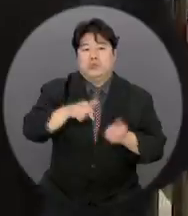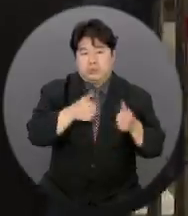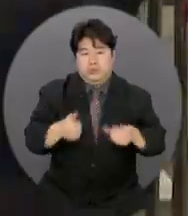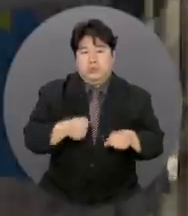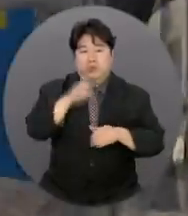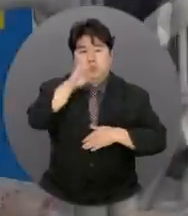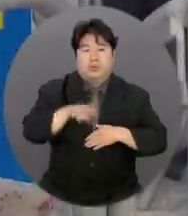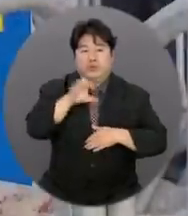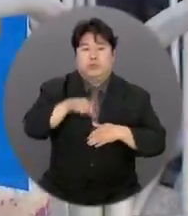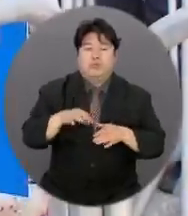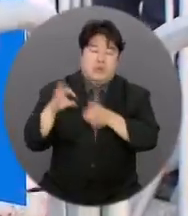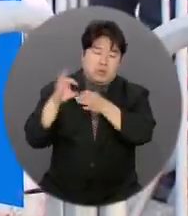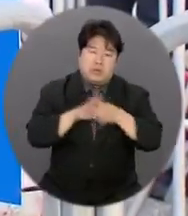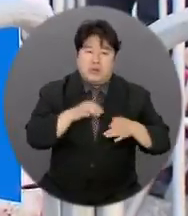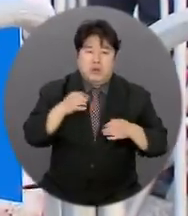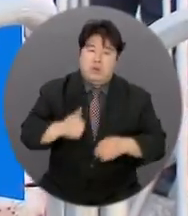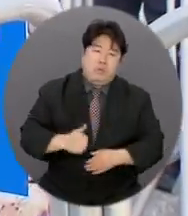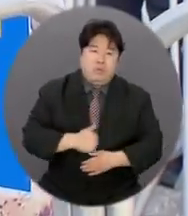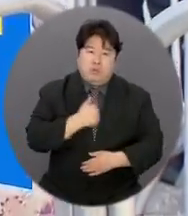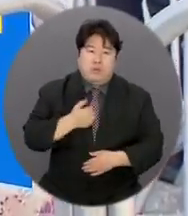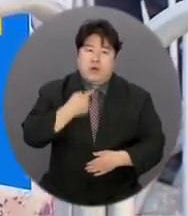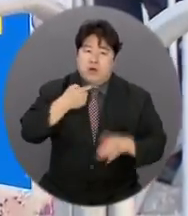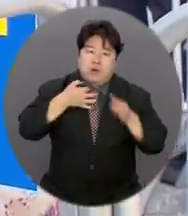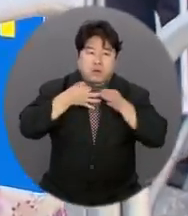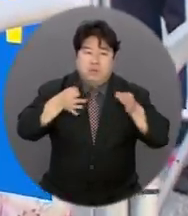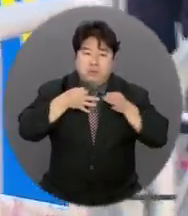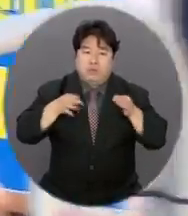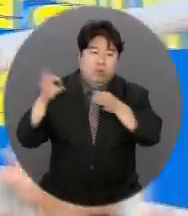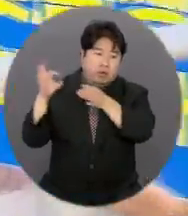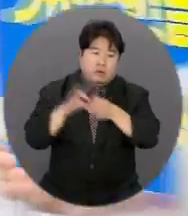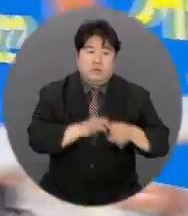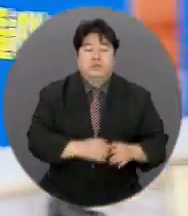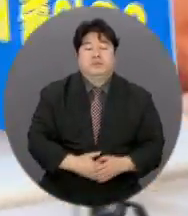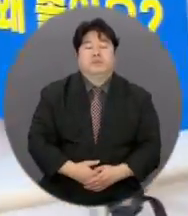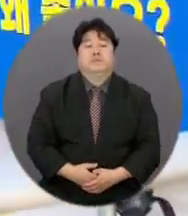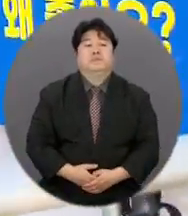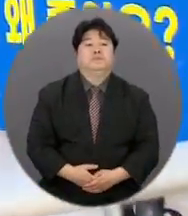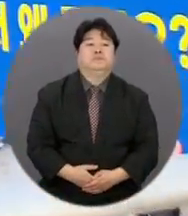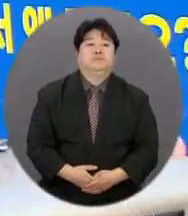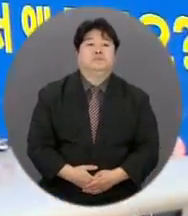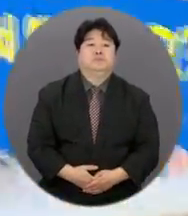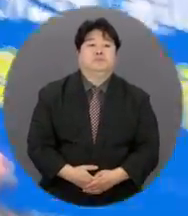광주에서는 온종일 울분의 목소리가 끊이질 않았습니다. MBC 뉴스 이다현입니다.